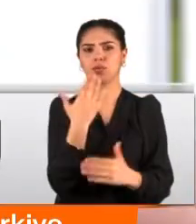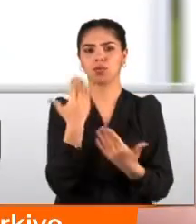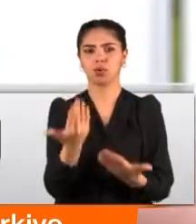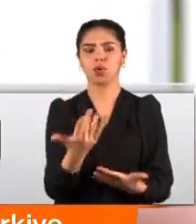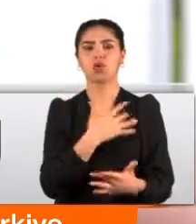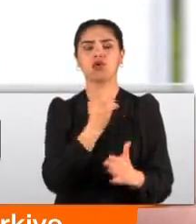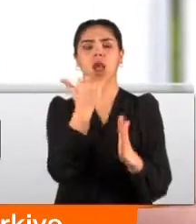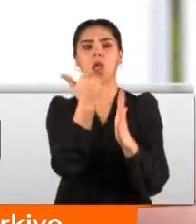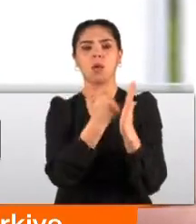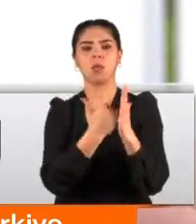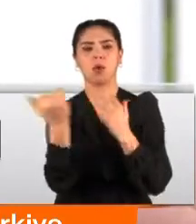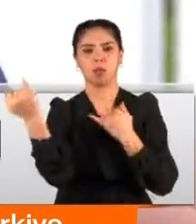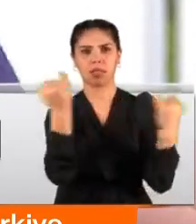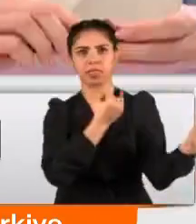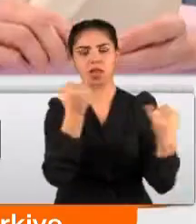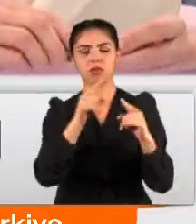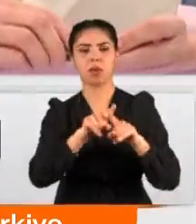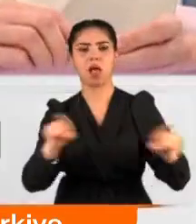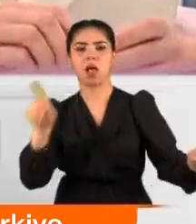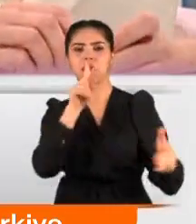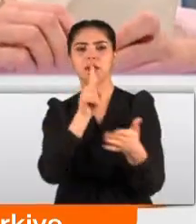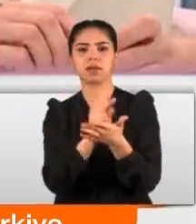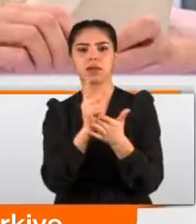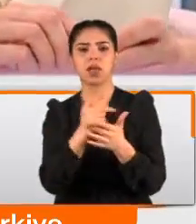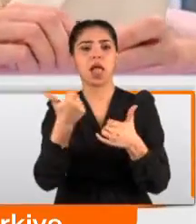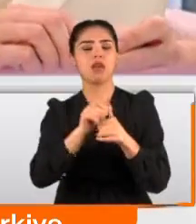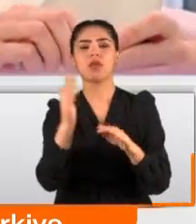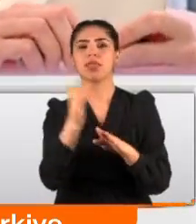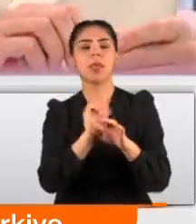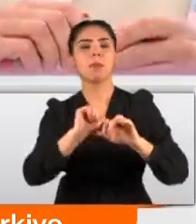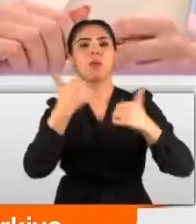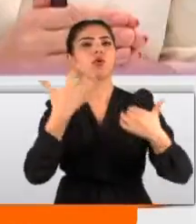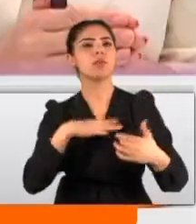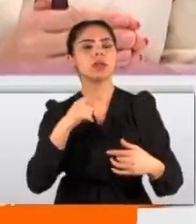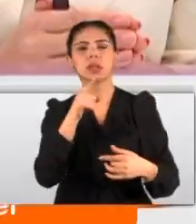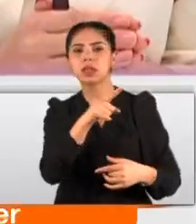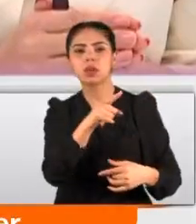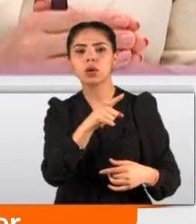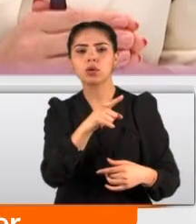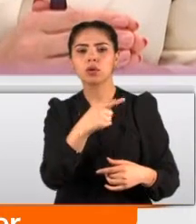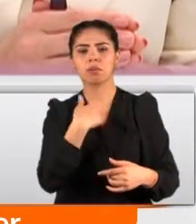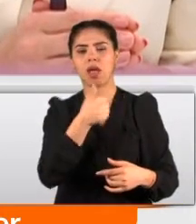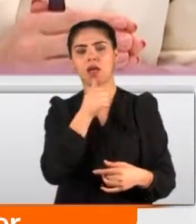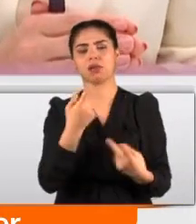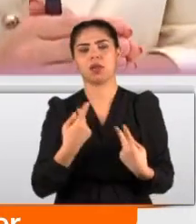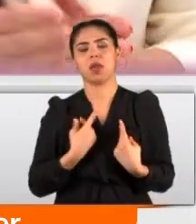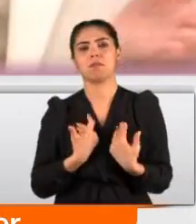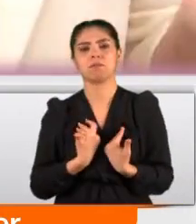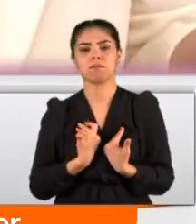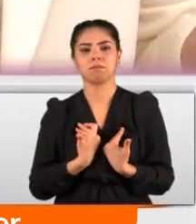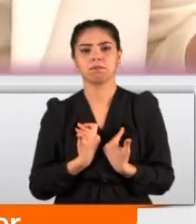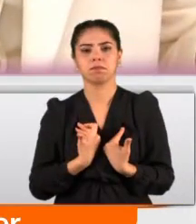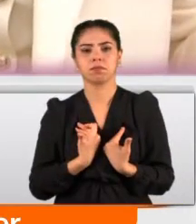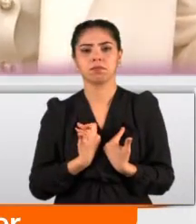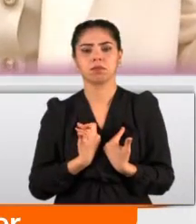Canlı yayında tartışan çift ayrılık kararı aldı. Eşinizden neden boşanmak istiyorsunuz? Ben de bir erkeğim ya, erkeğim. Ya